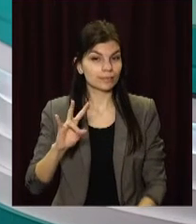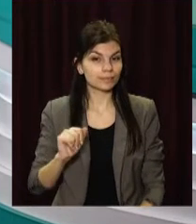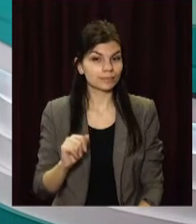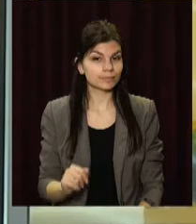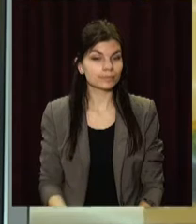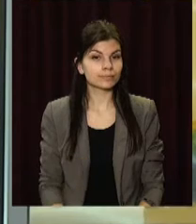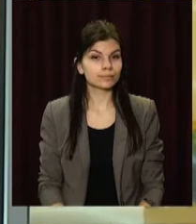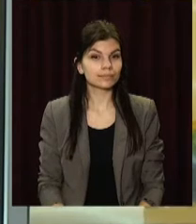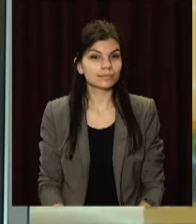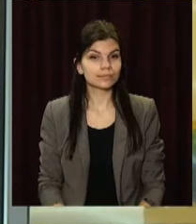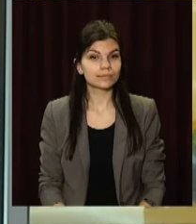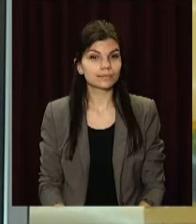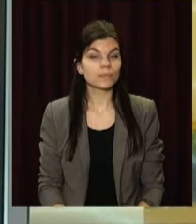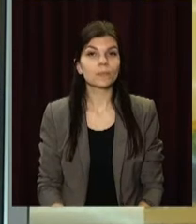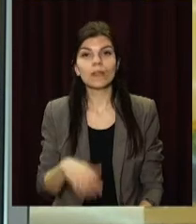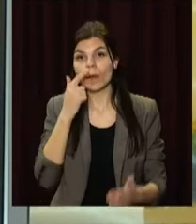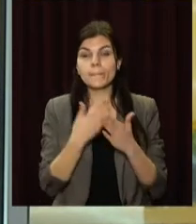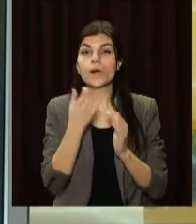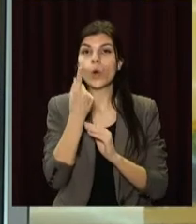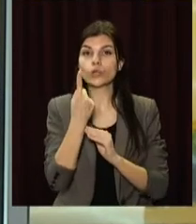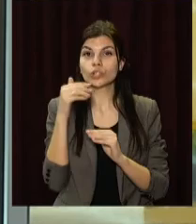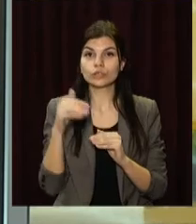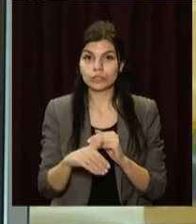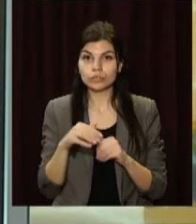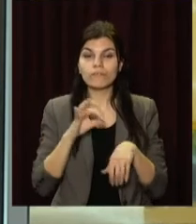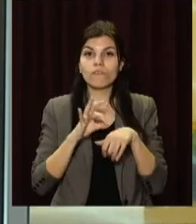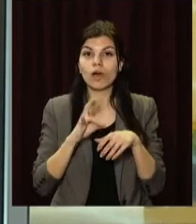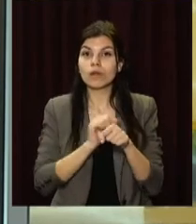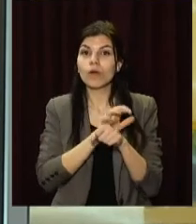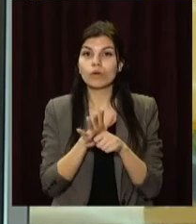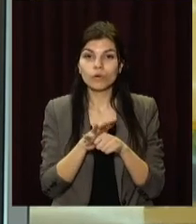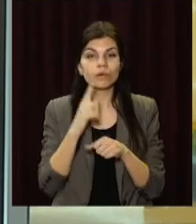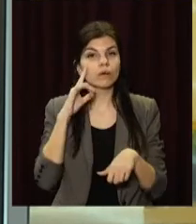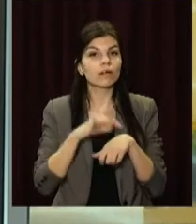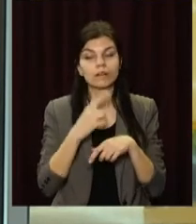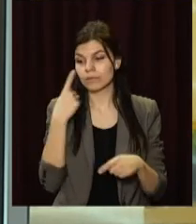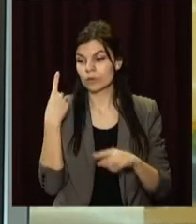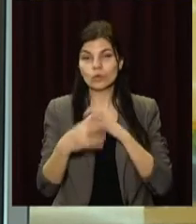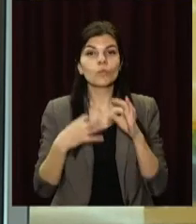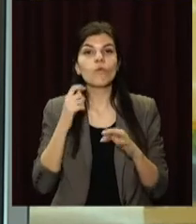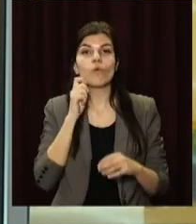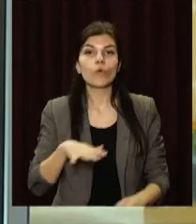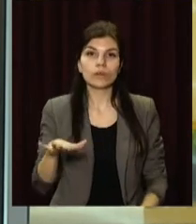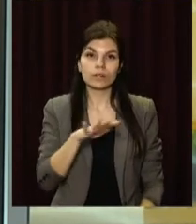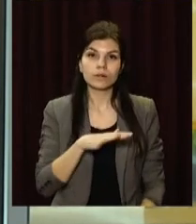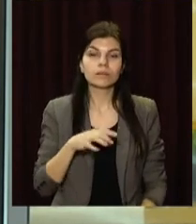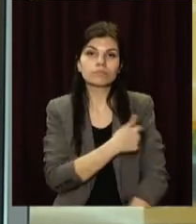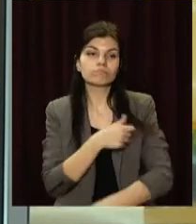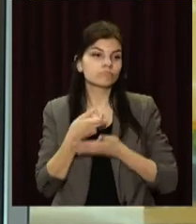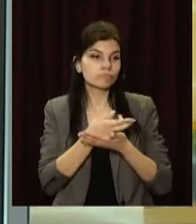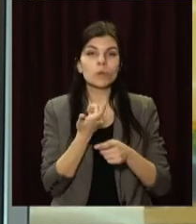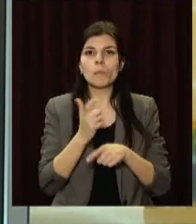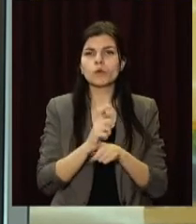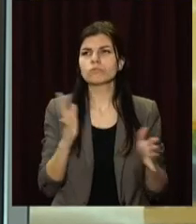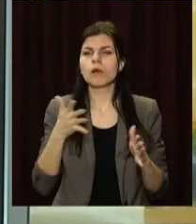Пуговкіна. Понад 11 тисяч захворілих на ковід виявили за попередню добу в Україні. Ушпиталили більше